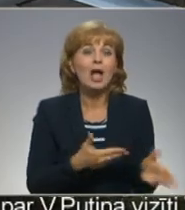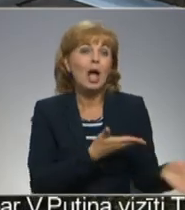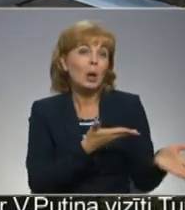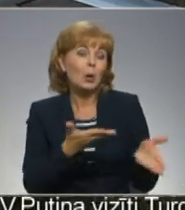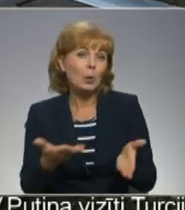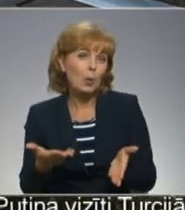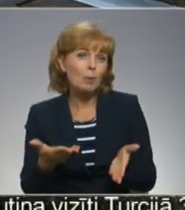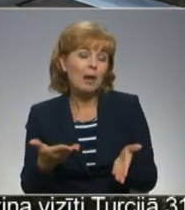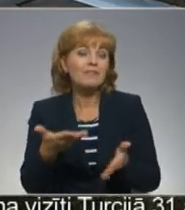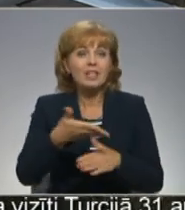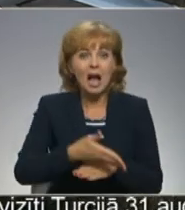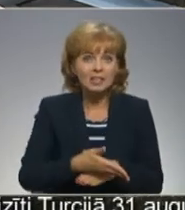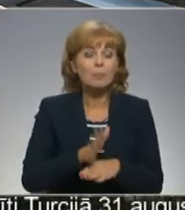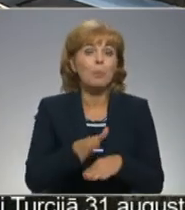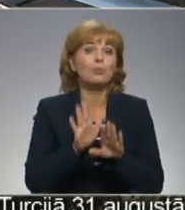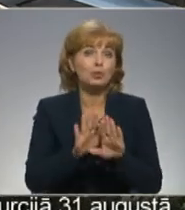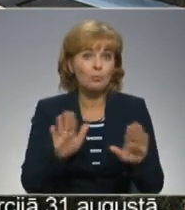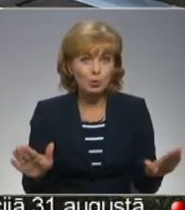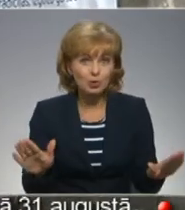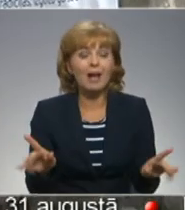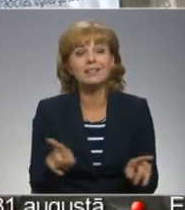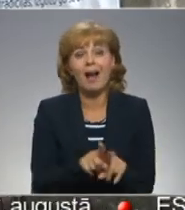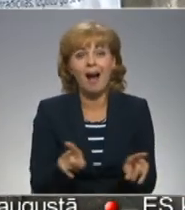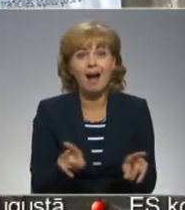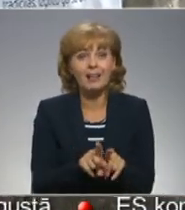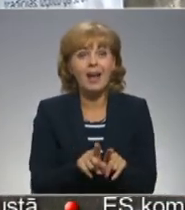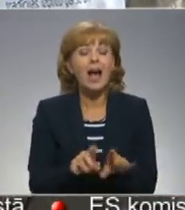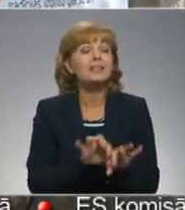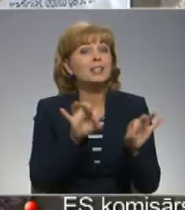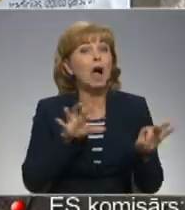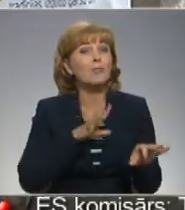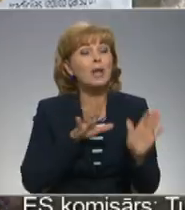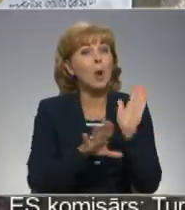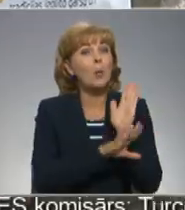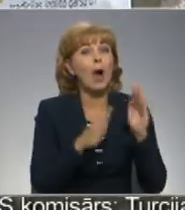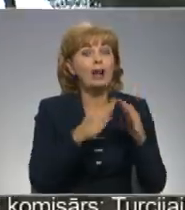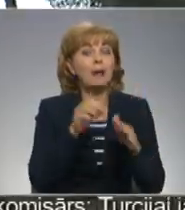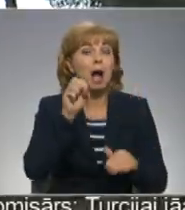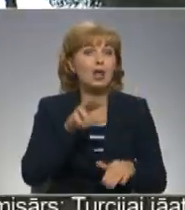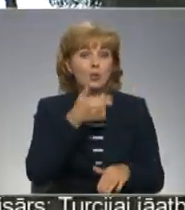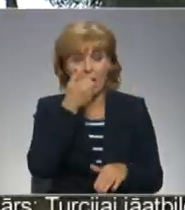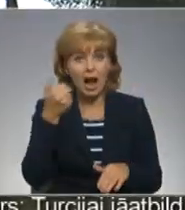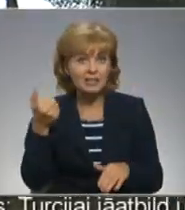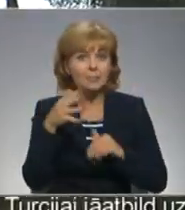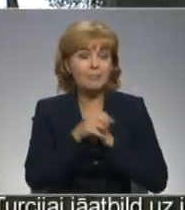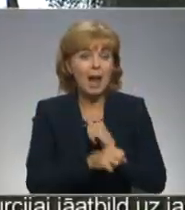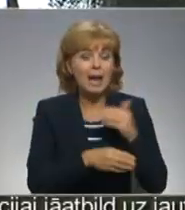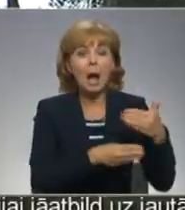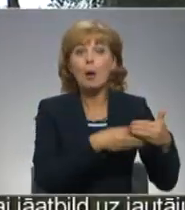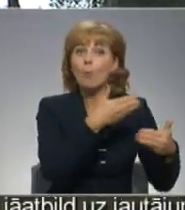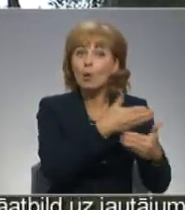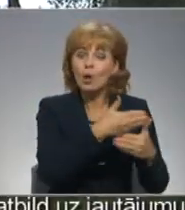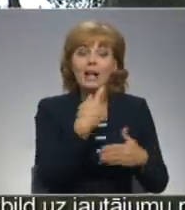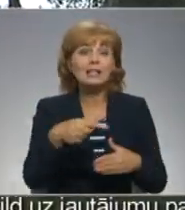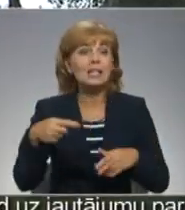kā būs interesants. Varbūt jāpdzīvšam muzejas arī, jā. Sākumā te bija kokēkas, bet 18. Gadsimta beigās mūra.